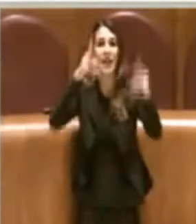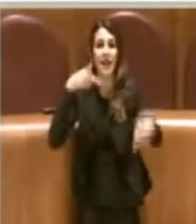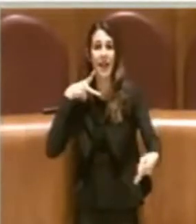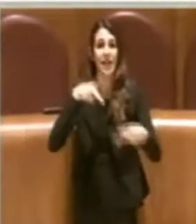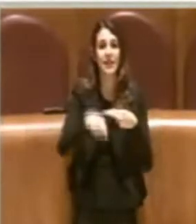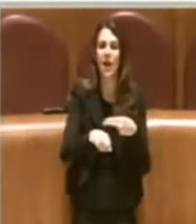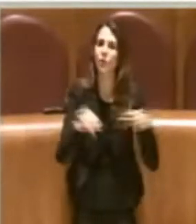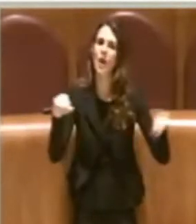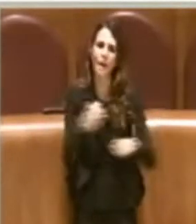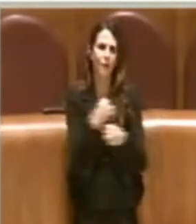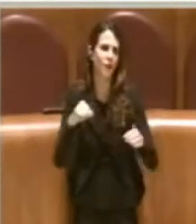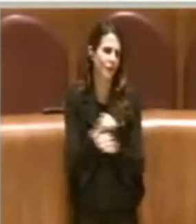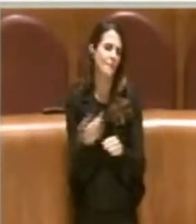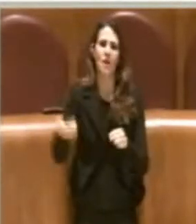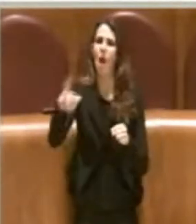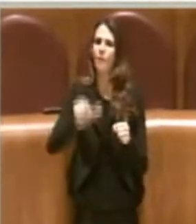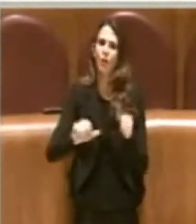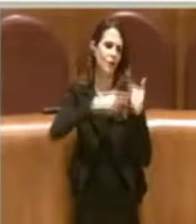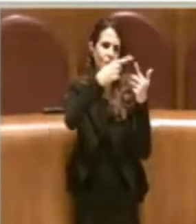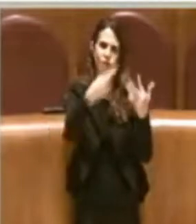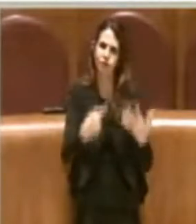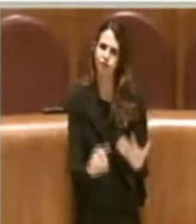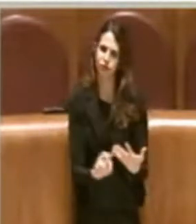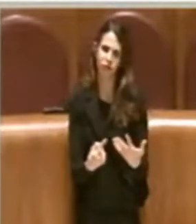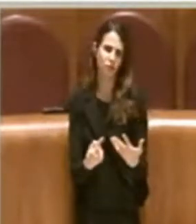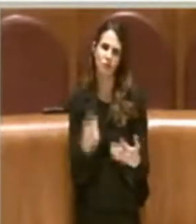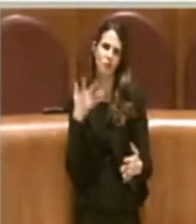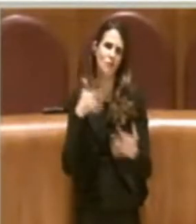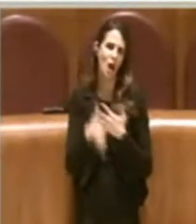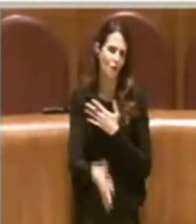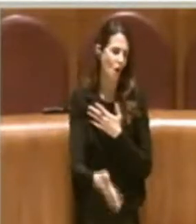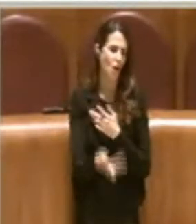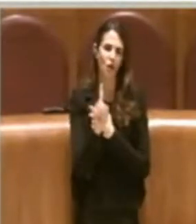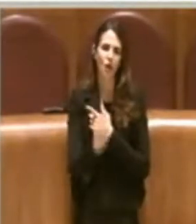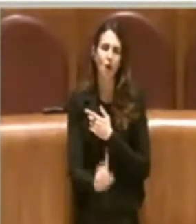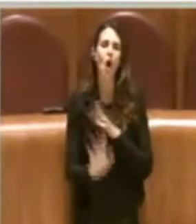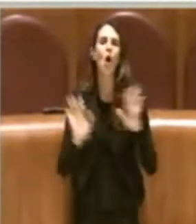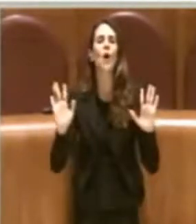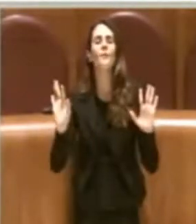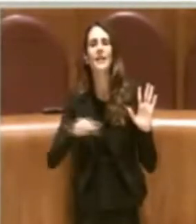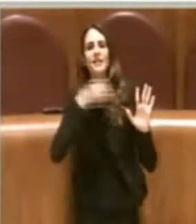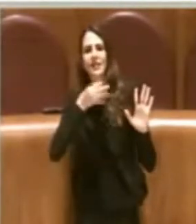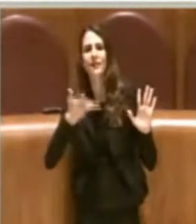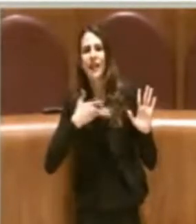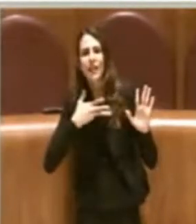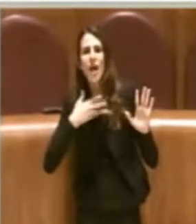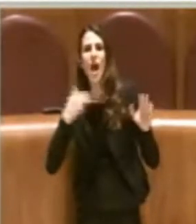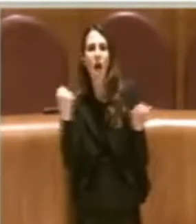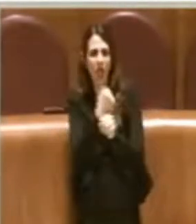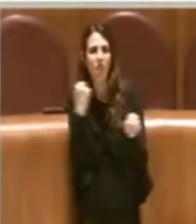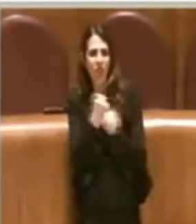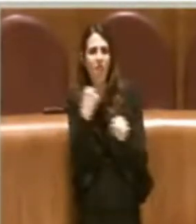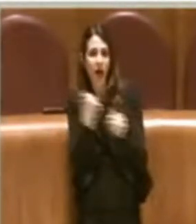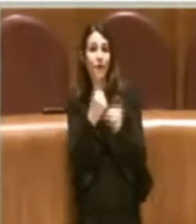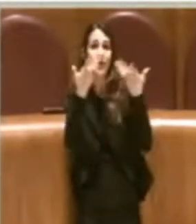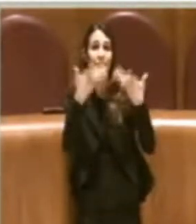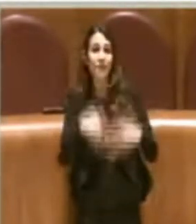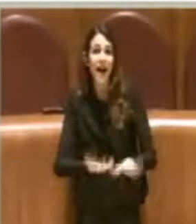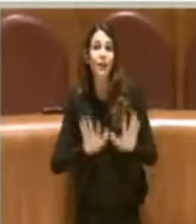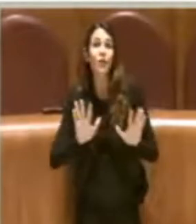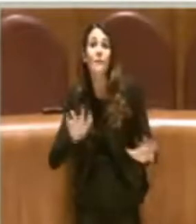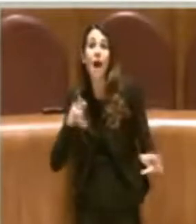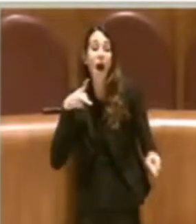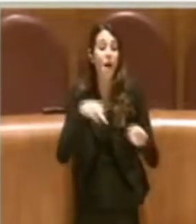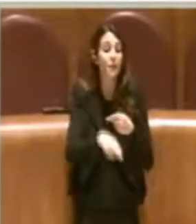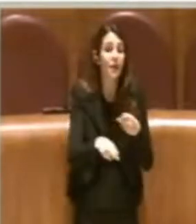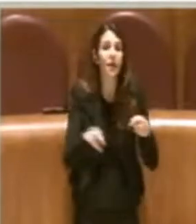per svariate ragioni, non entro qui nel merito, quindi abbiamo opere che seppur realizzate non sono collaudate e quindi